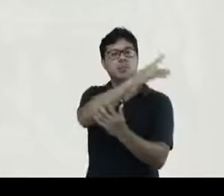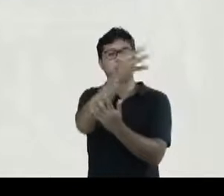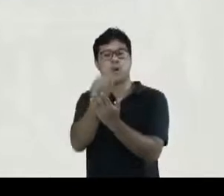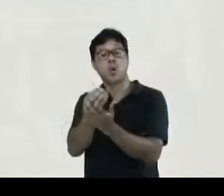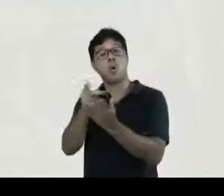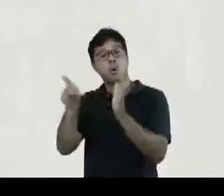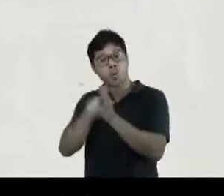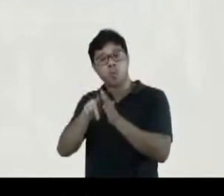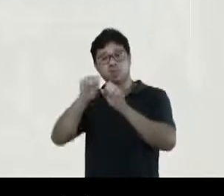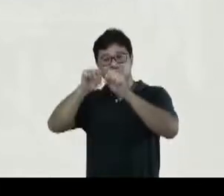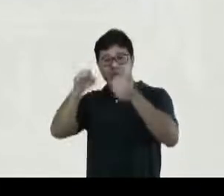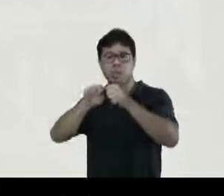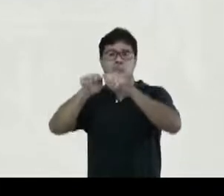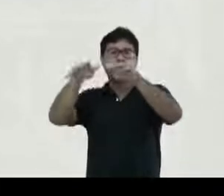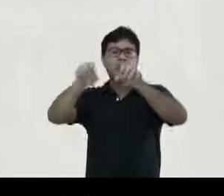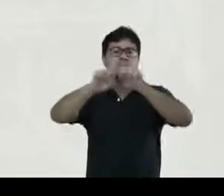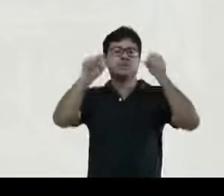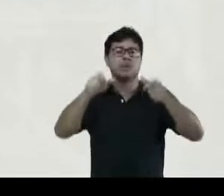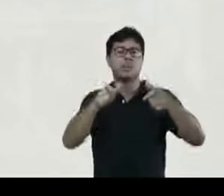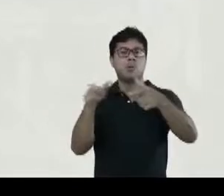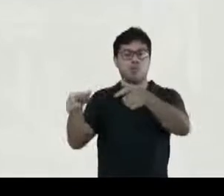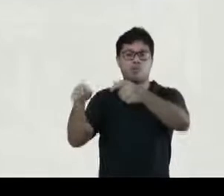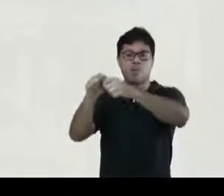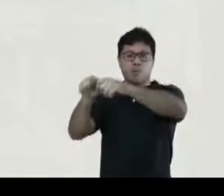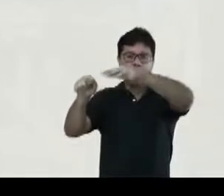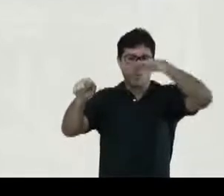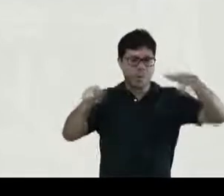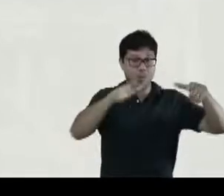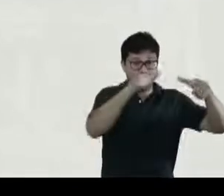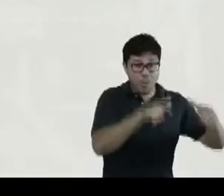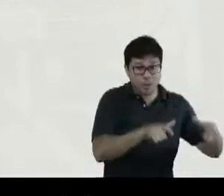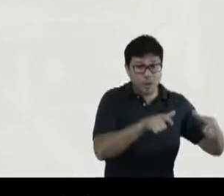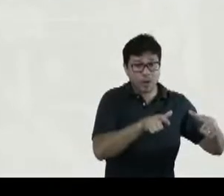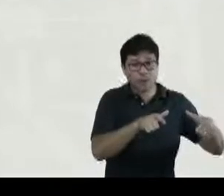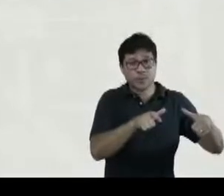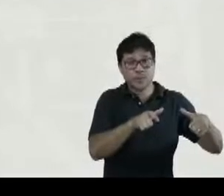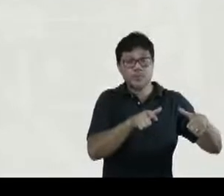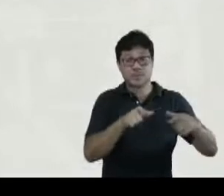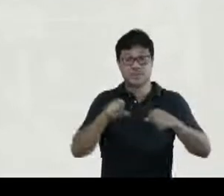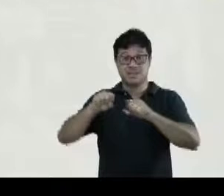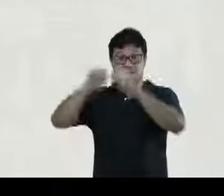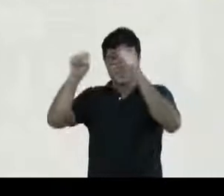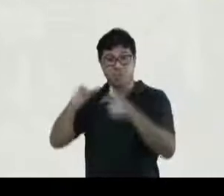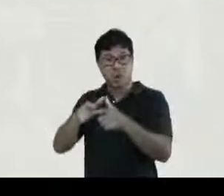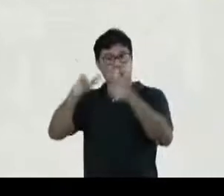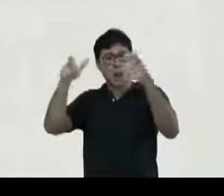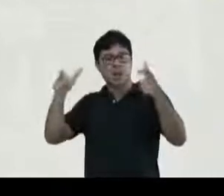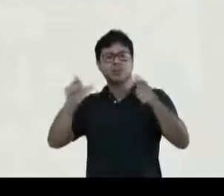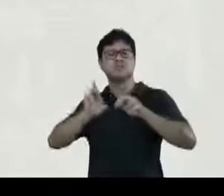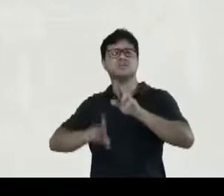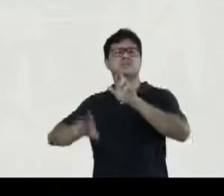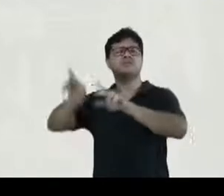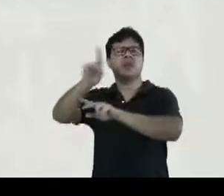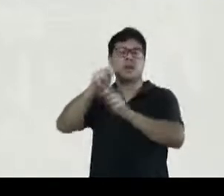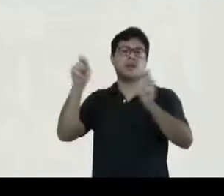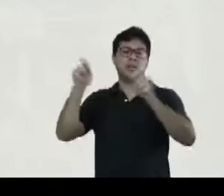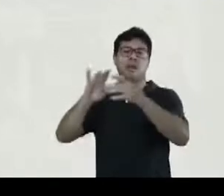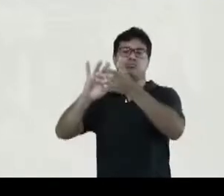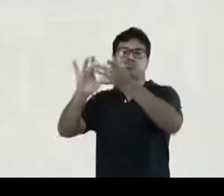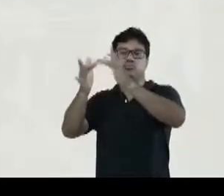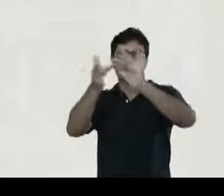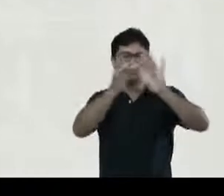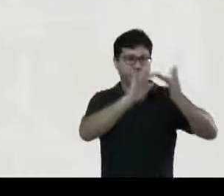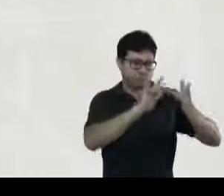Lokalsysteme. Der Aufbau großer verschiedener Systeme wurde möglich. So entstanden zum Beispiel auch die